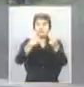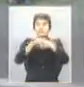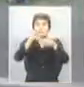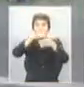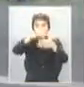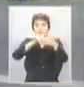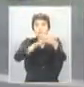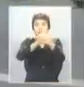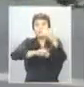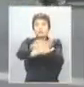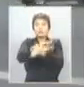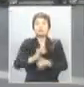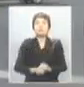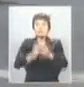าา